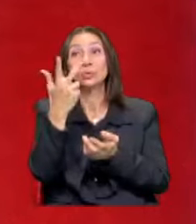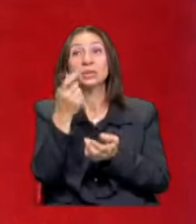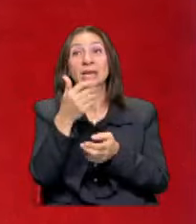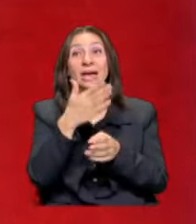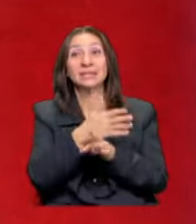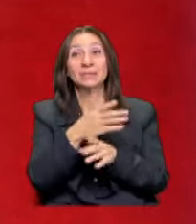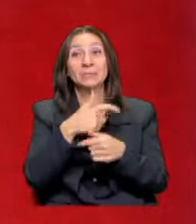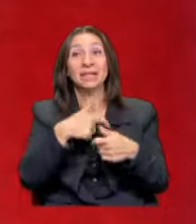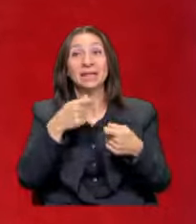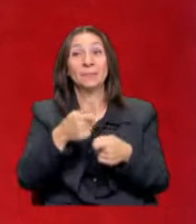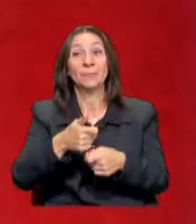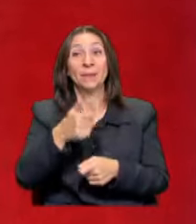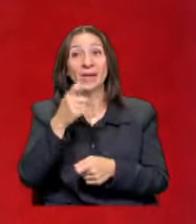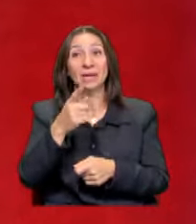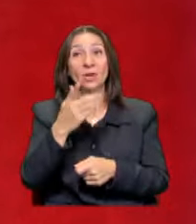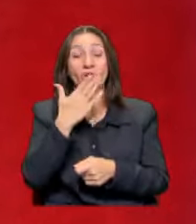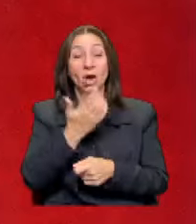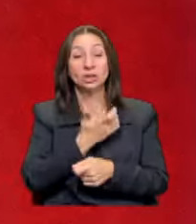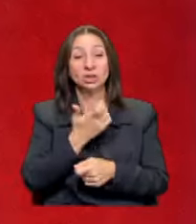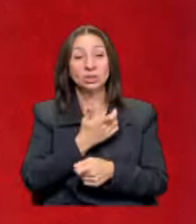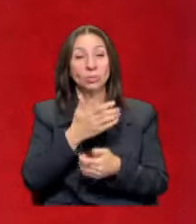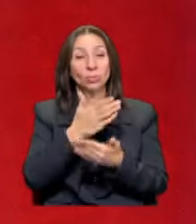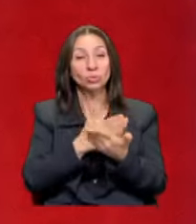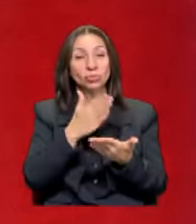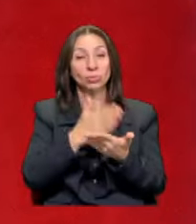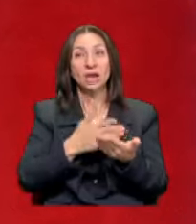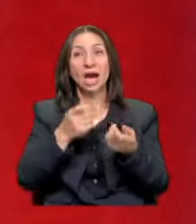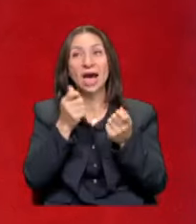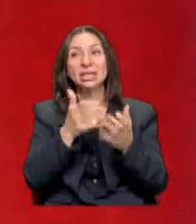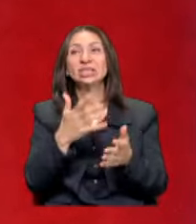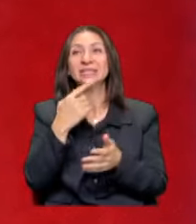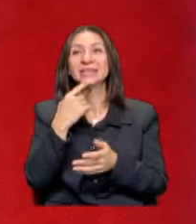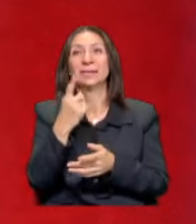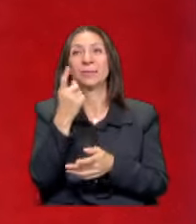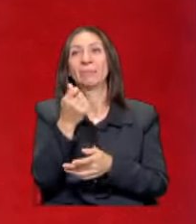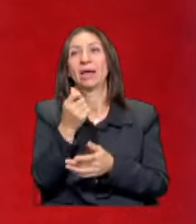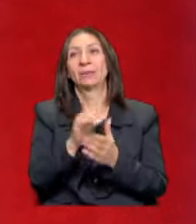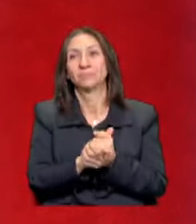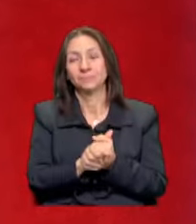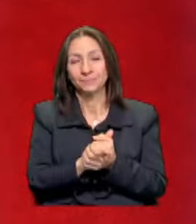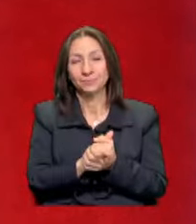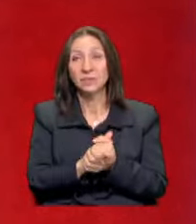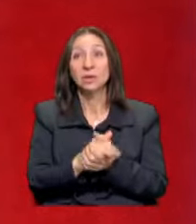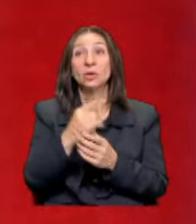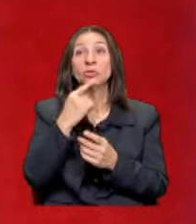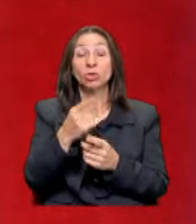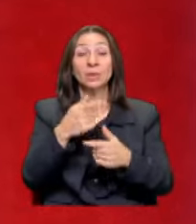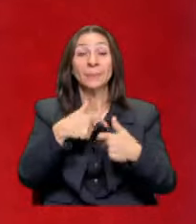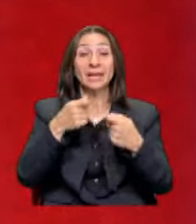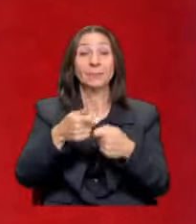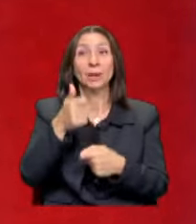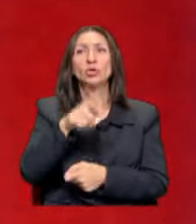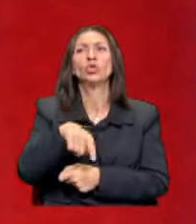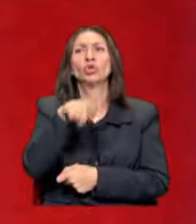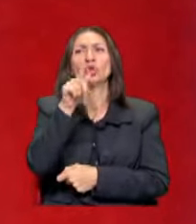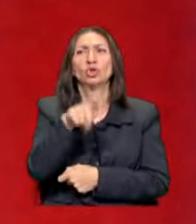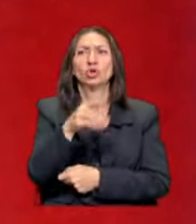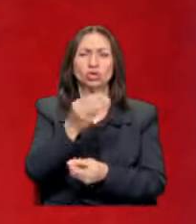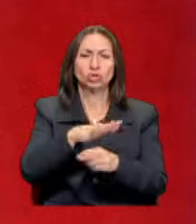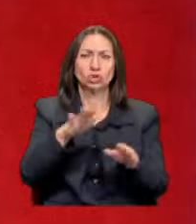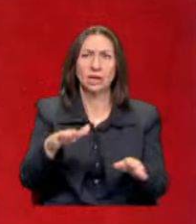aslında Milli Eğitim Bakanlığı'nın öğrencilere bozdur bozdur harca dediği bir para diyor ki Milli Eğitim Bakanlığı günlük